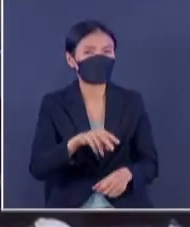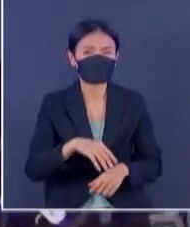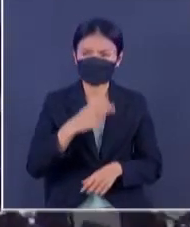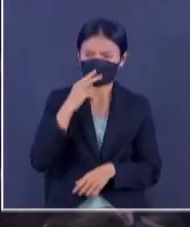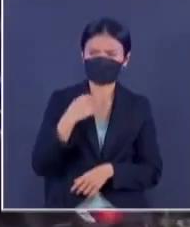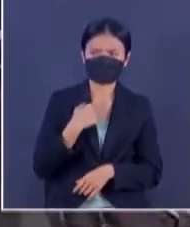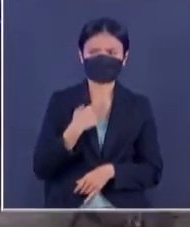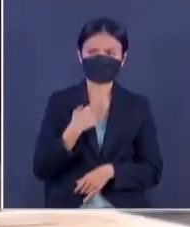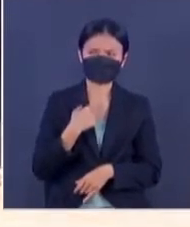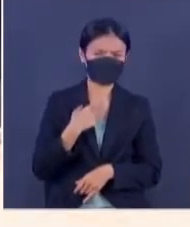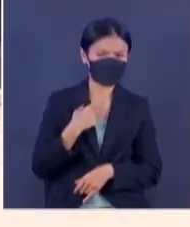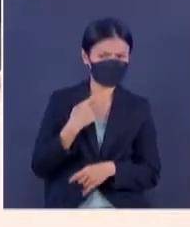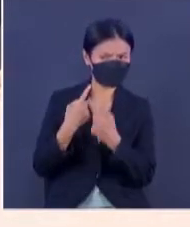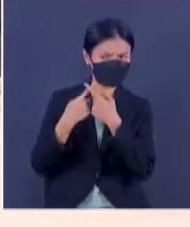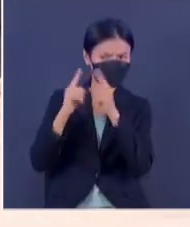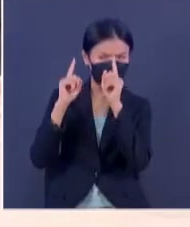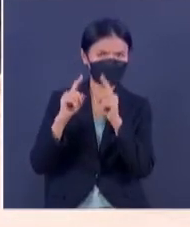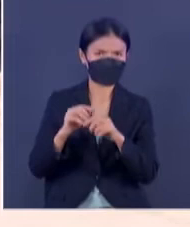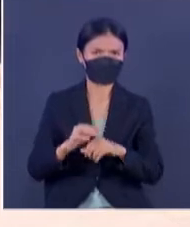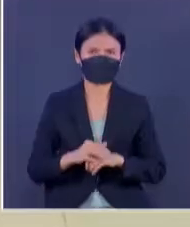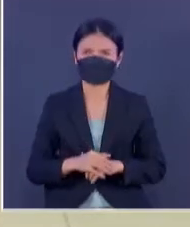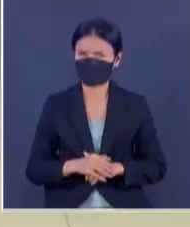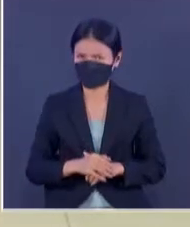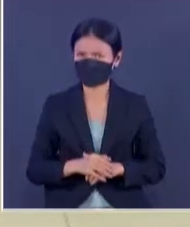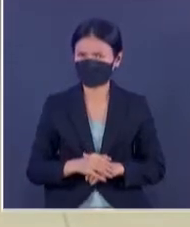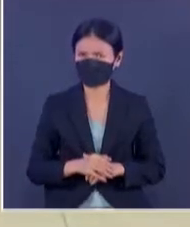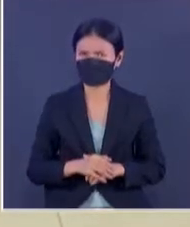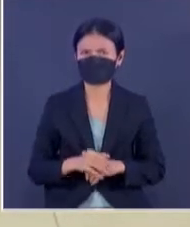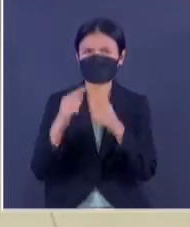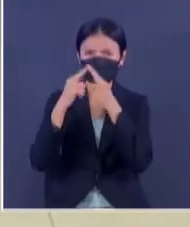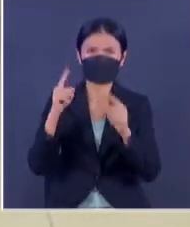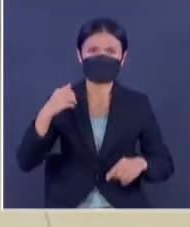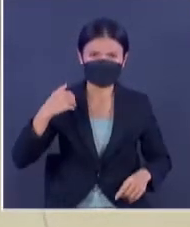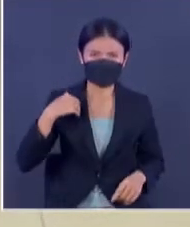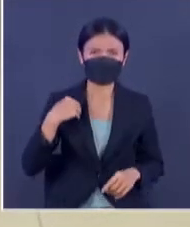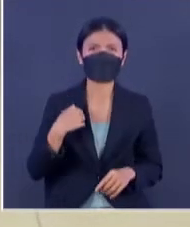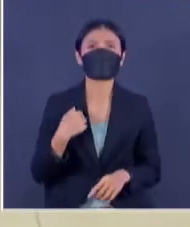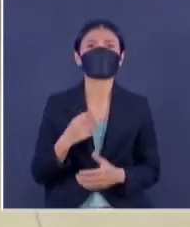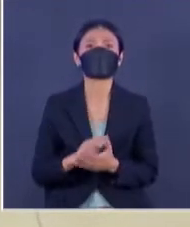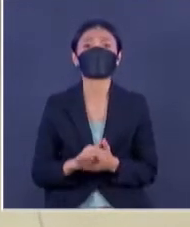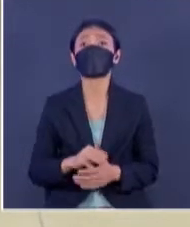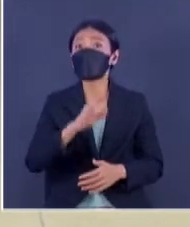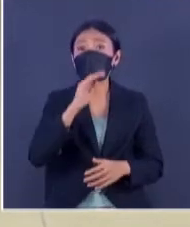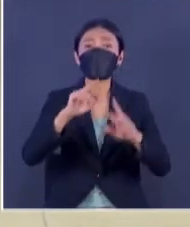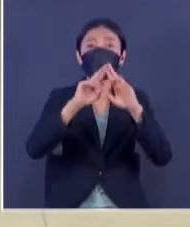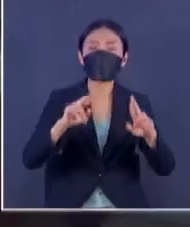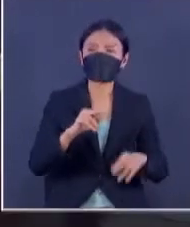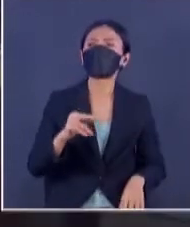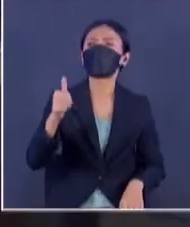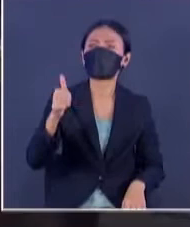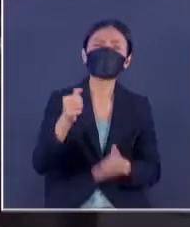วยหน่อยค่ะพี ่ 2,000 ต้องรีบเอาไปใช้จ่ายนะครับและถ้าทางร้านเกิดบอกโอเคช่ว